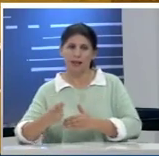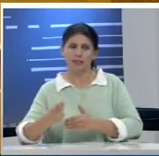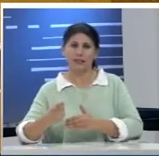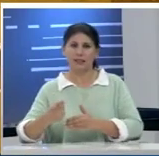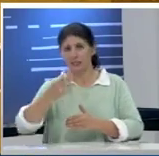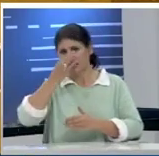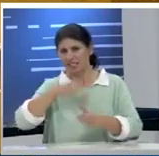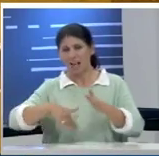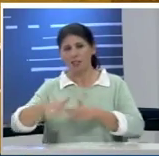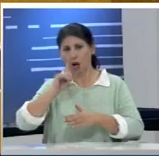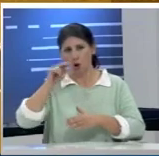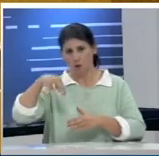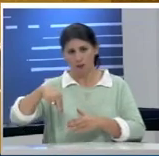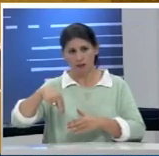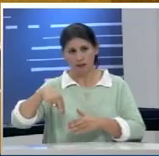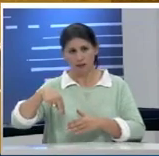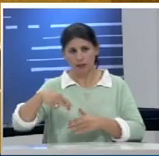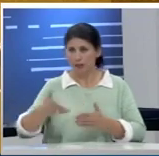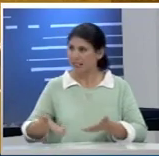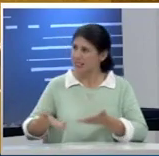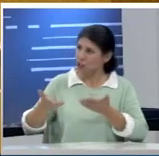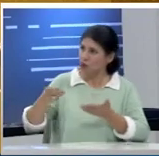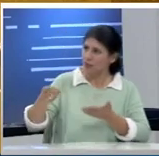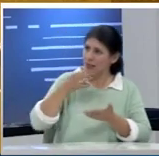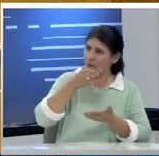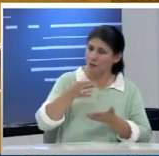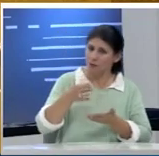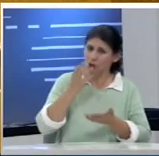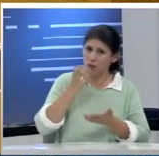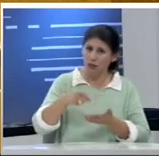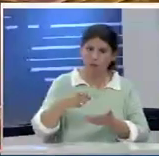Νοβάρτης? Υπάρχει κανείς που μπορεί να σηκωθεί σοβαρά και να υποστηρίξει τέτοιο πράγμα?